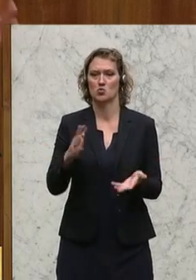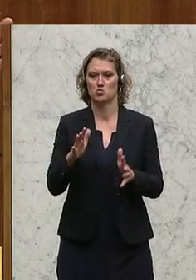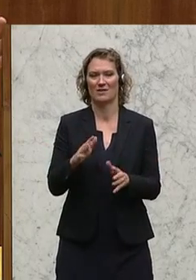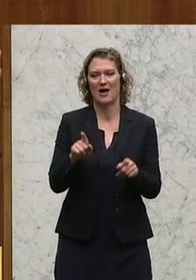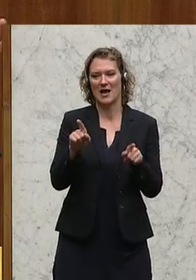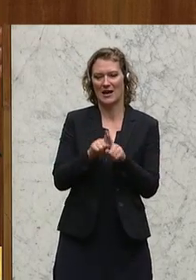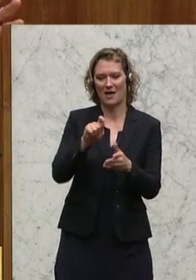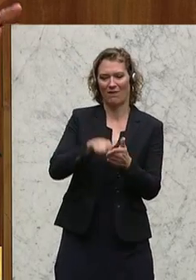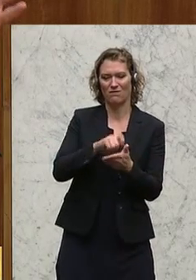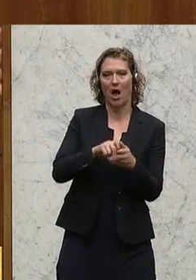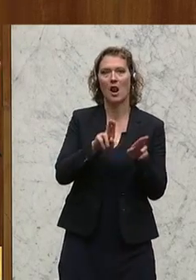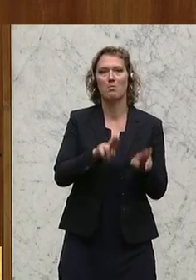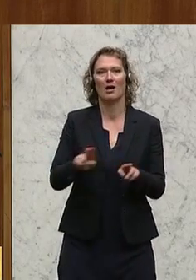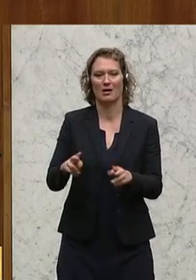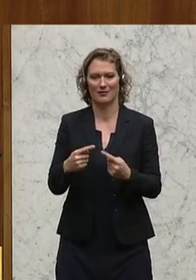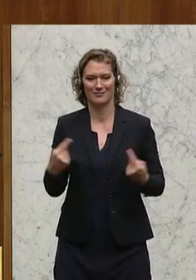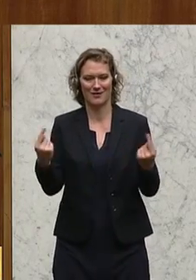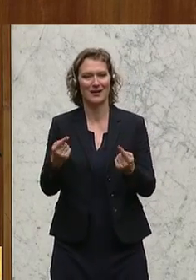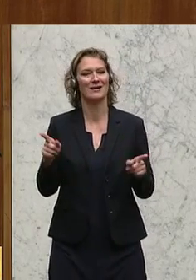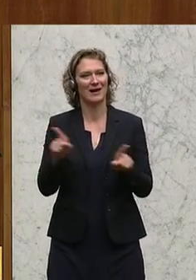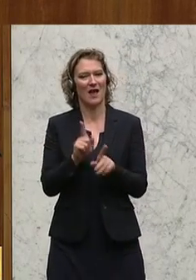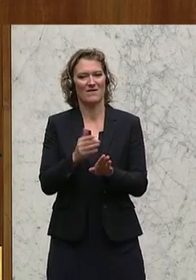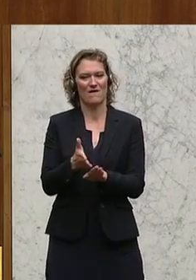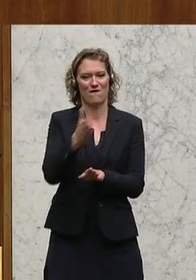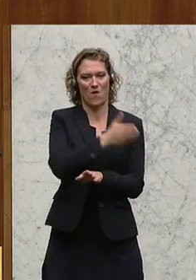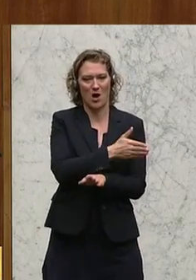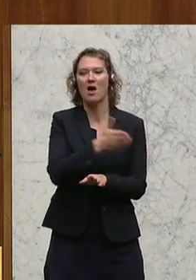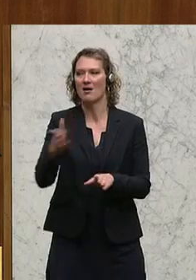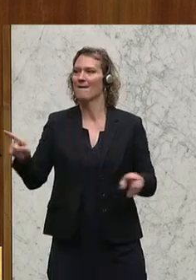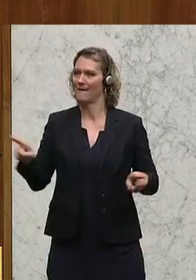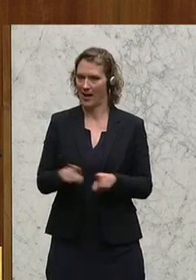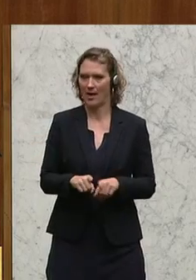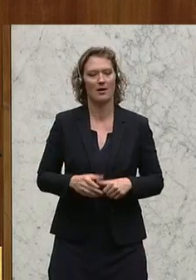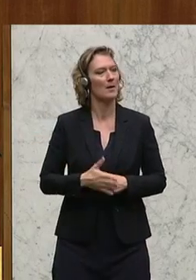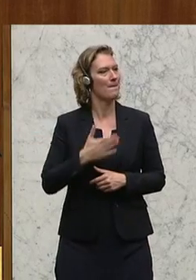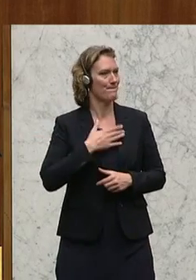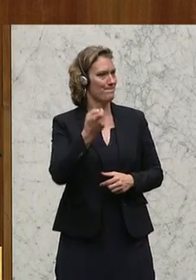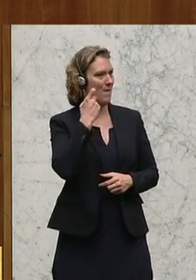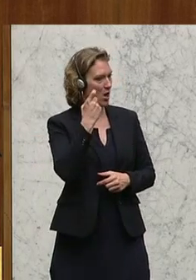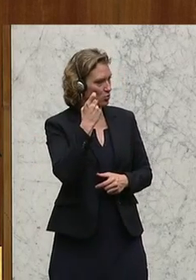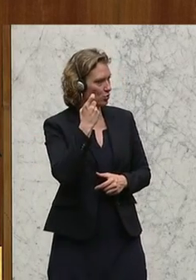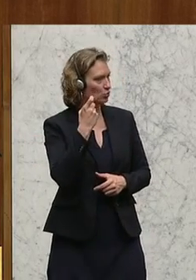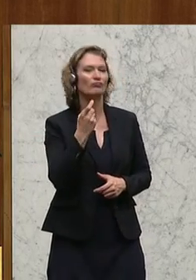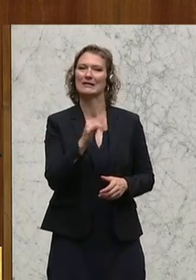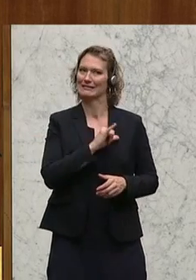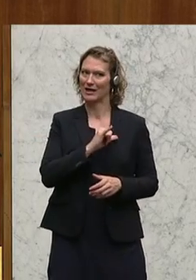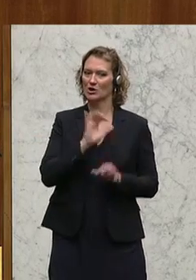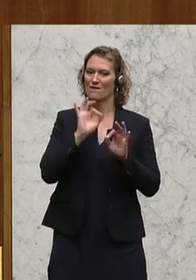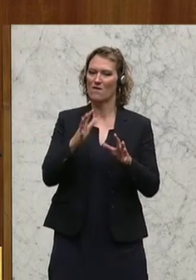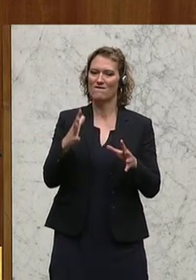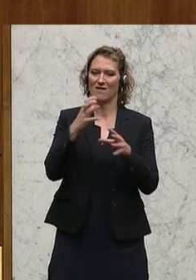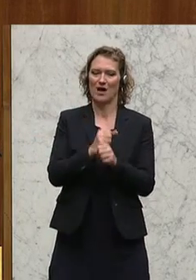ungefähr der gleiche Wahlberechtigtenkreis wieder die Stimme wie zuvor. Das entspricht aus meiner Sicht dem Interesse auch